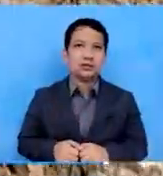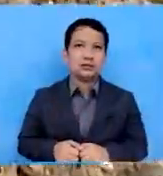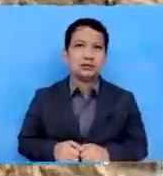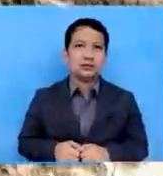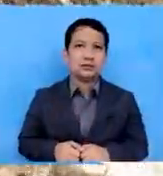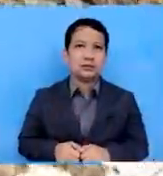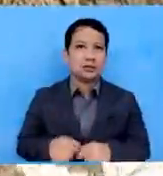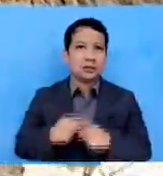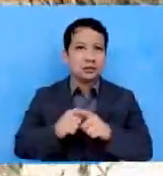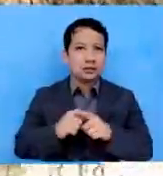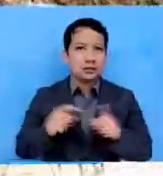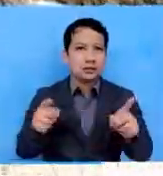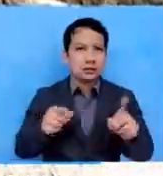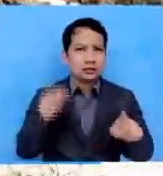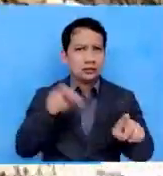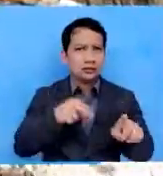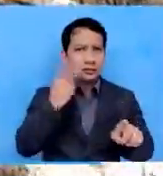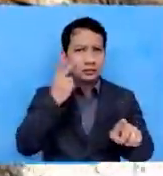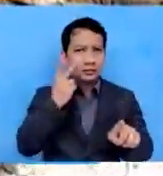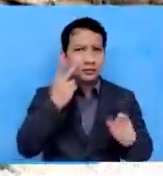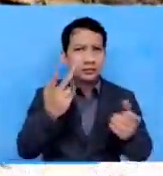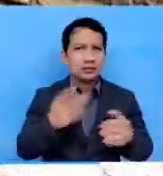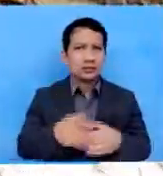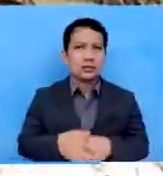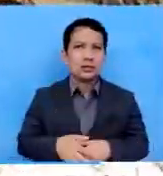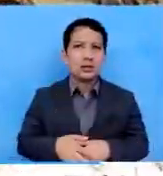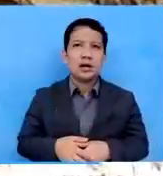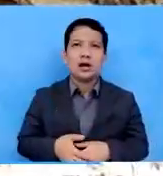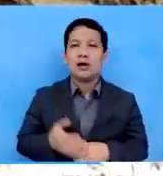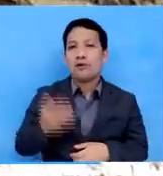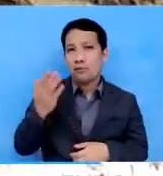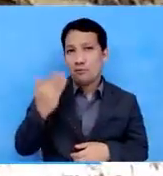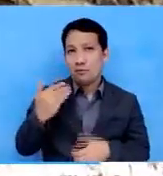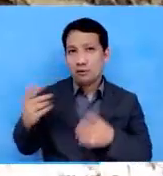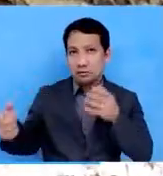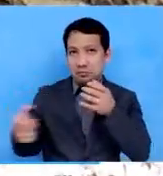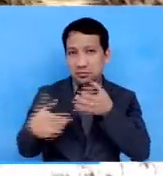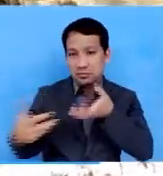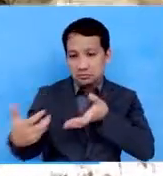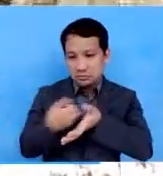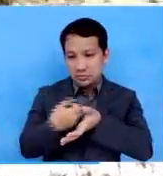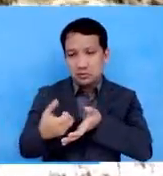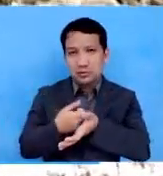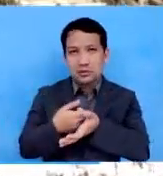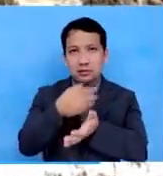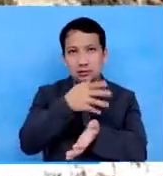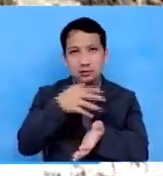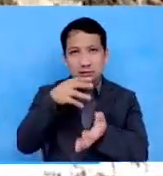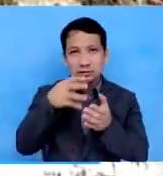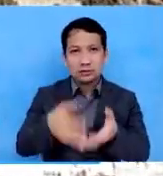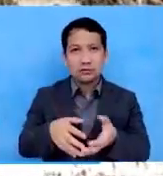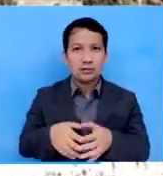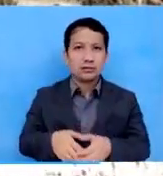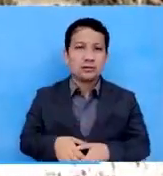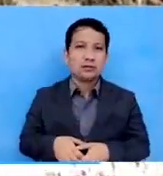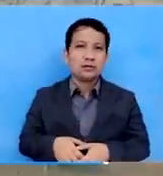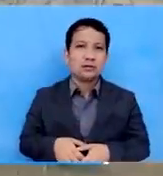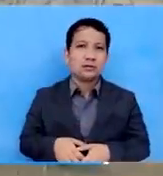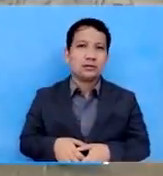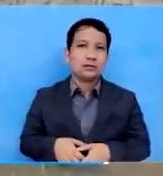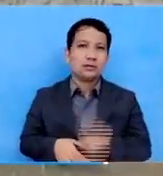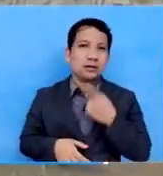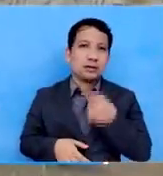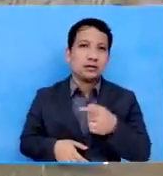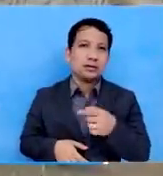iba ang aming nadatnan. Iba pala kasi ang aanihin sa mismong sakahan. Imbis na palay ngayon ng ano